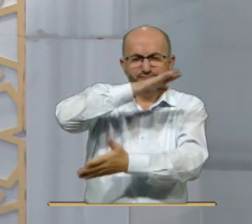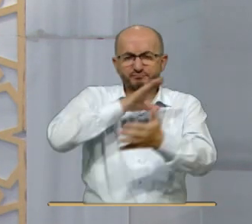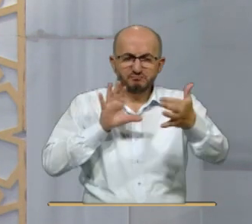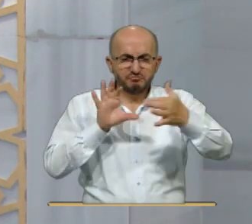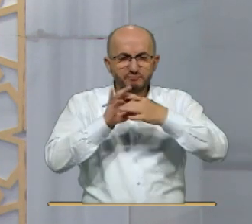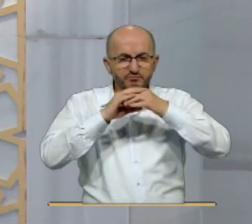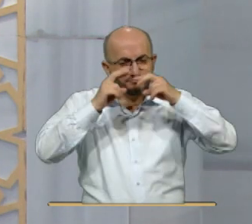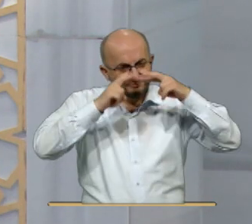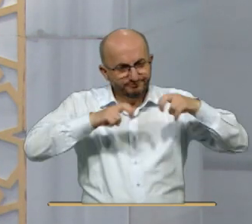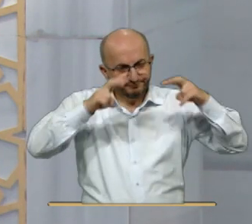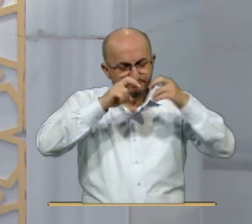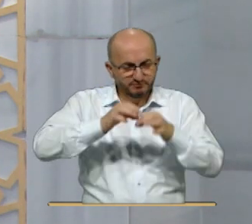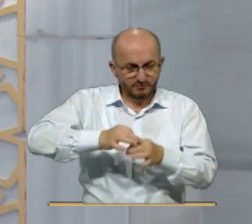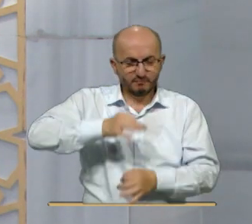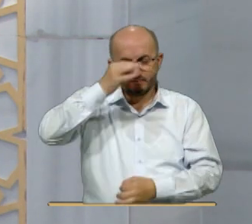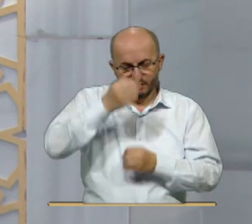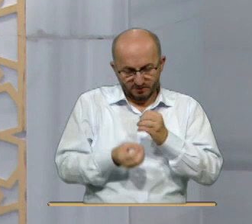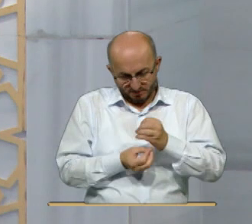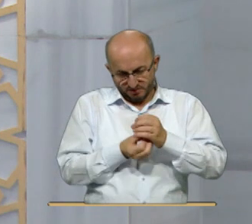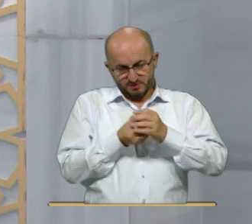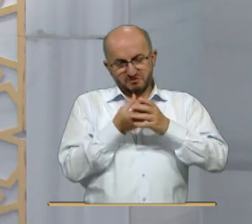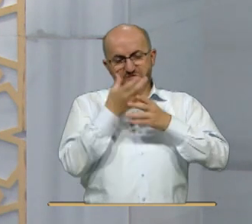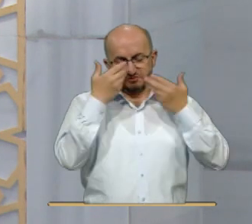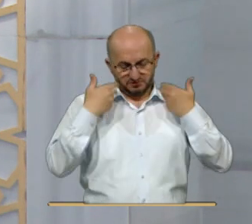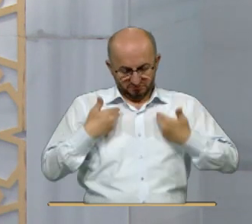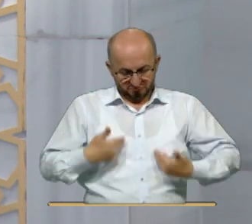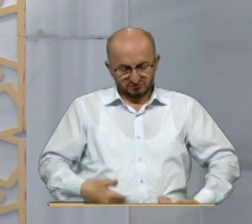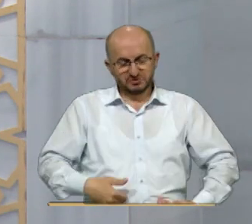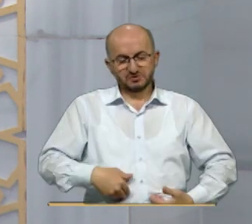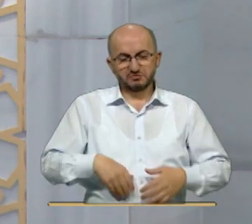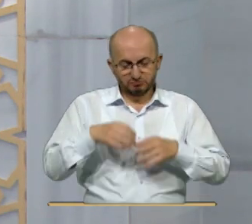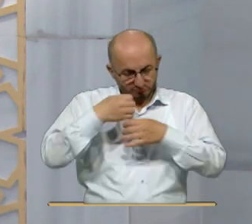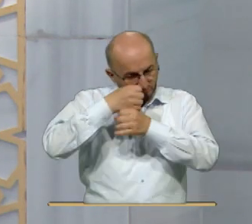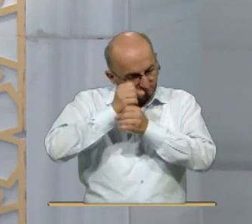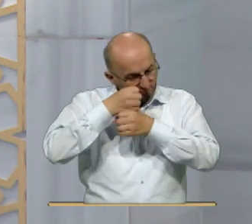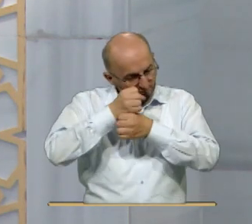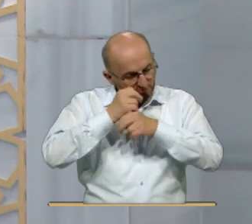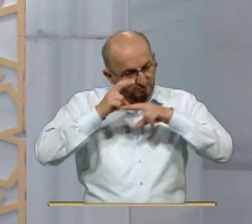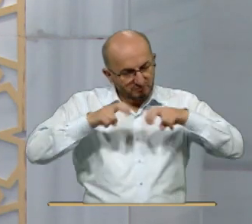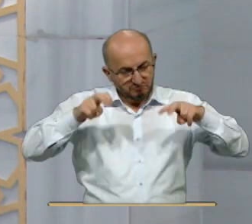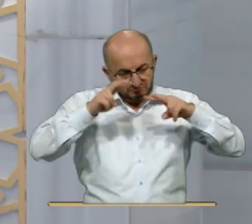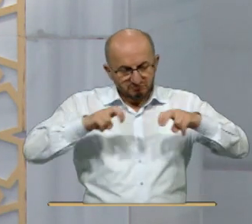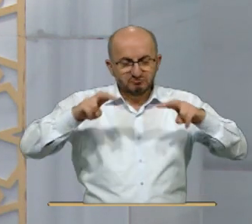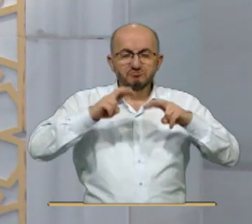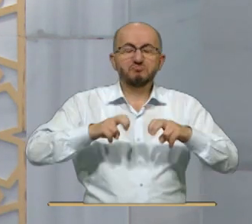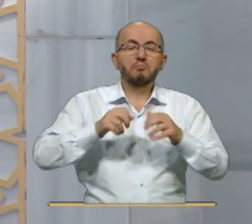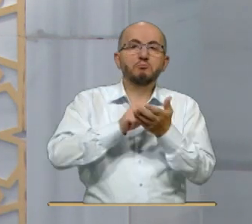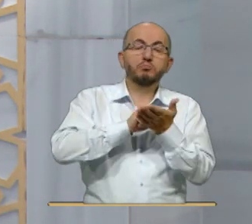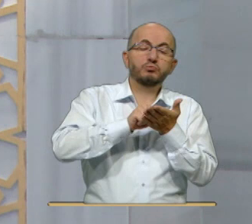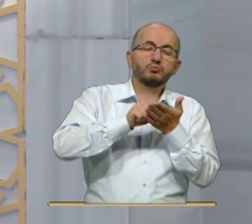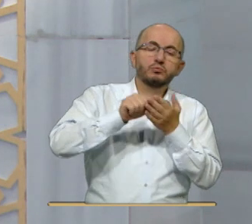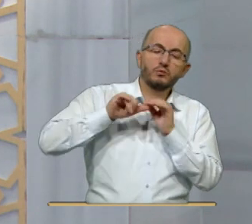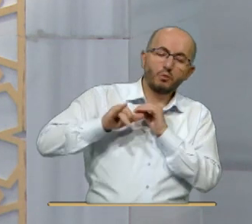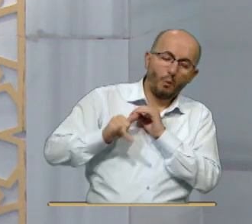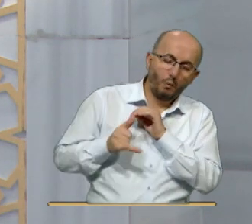araştırmalar, insan tabiatı üzerinde, insan biyolojisi üzerindeki araştırmalar bütün